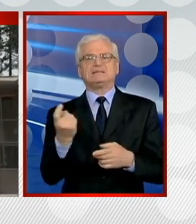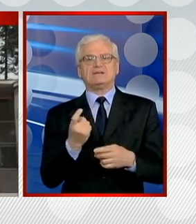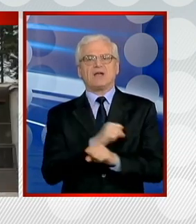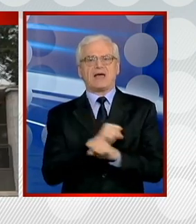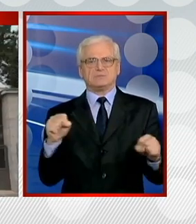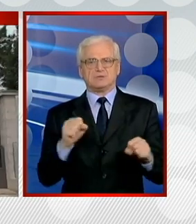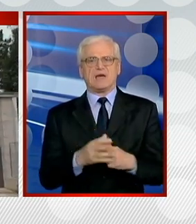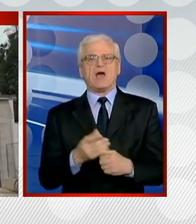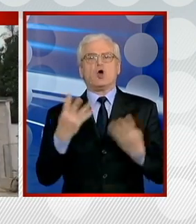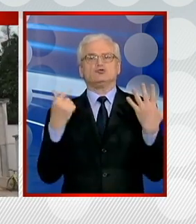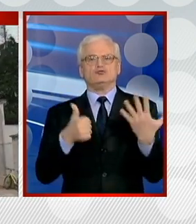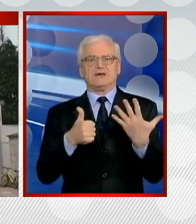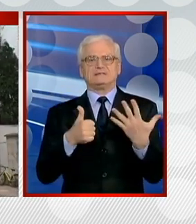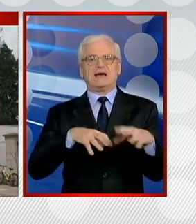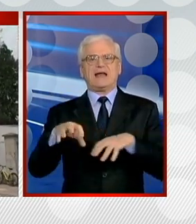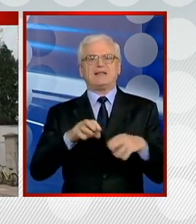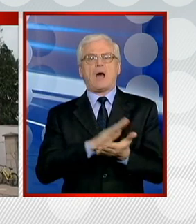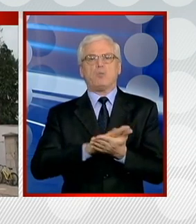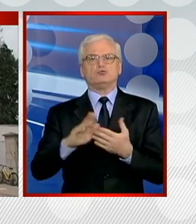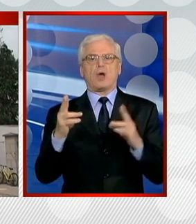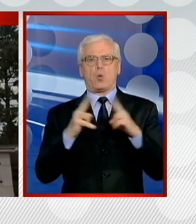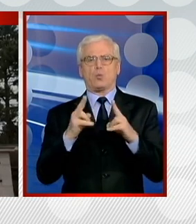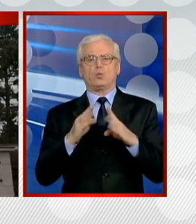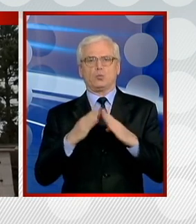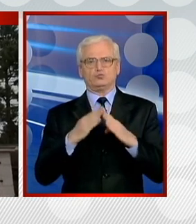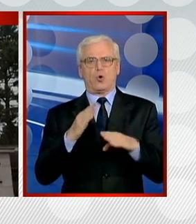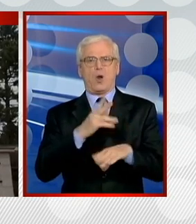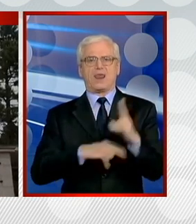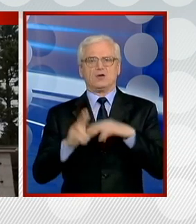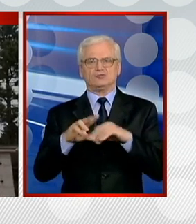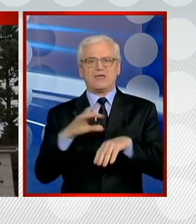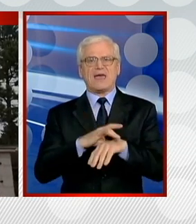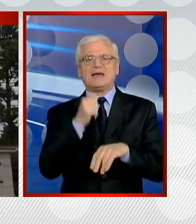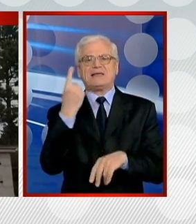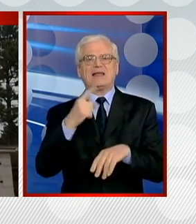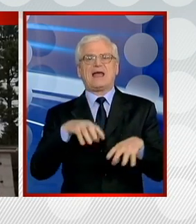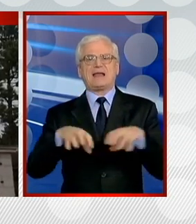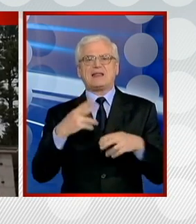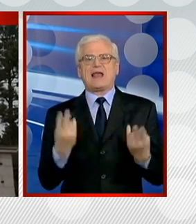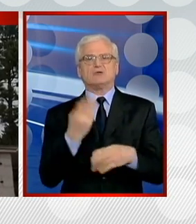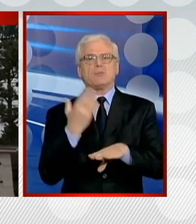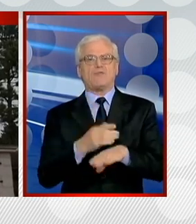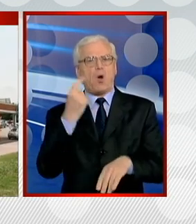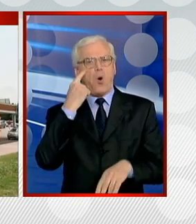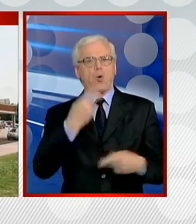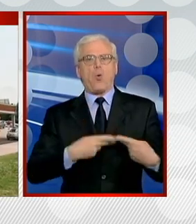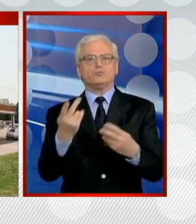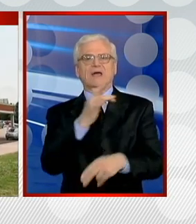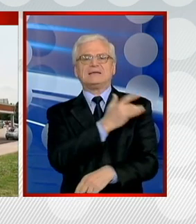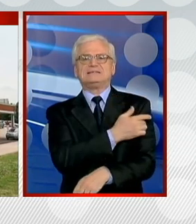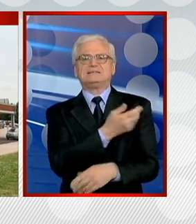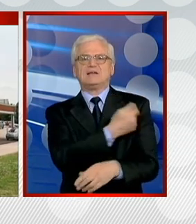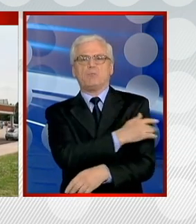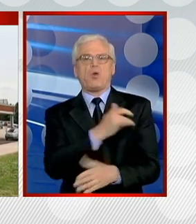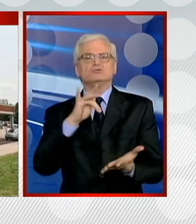njegovog aktiviranja. 6 radnika pušteno na kućno lečenje, dok je jedan također sa lakšim povredama oka upućen u očnu